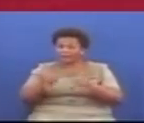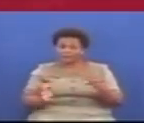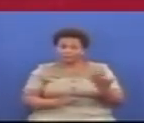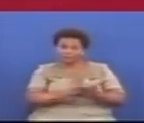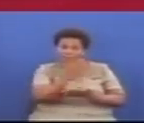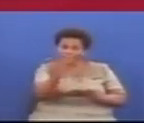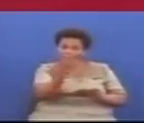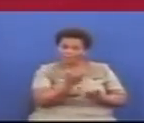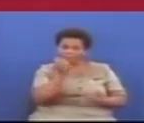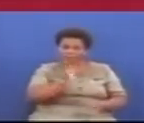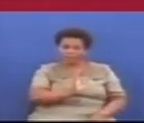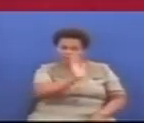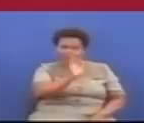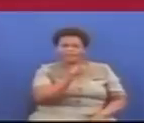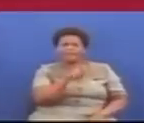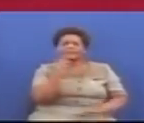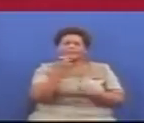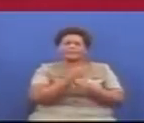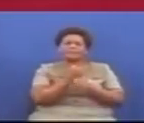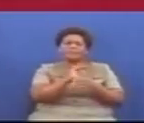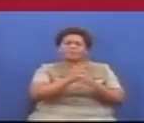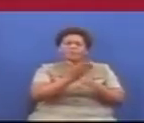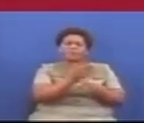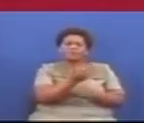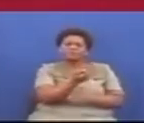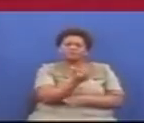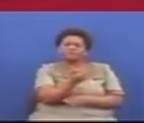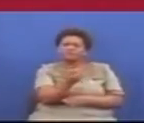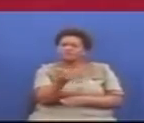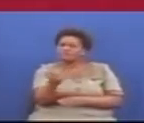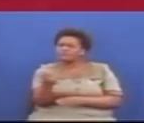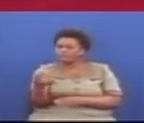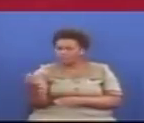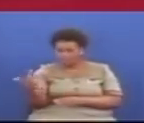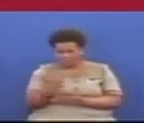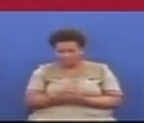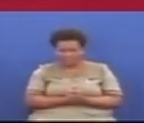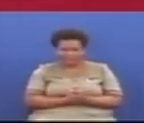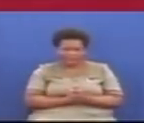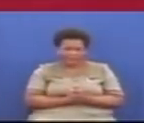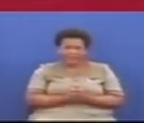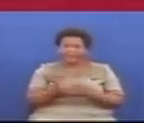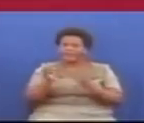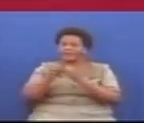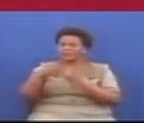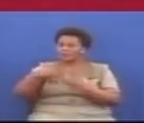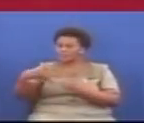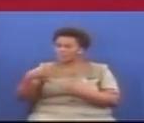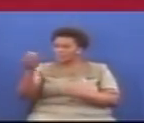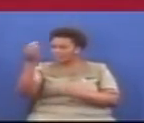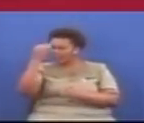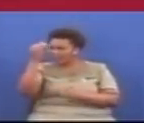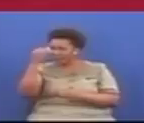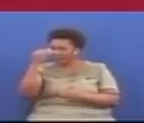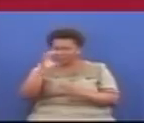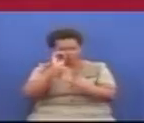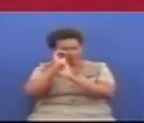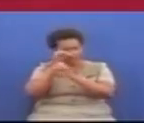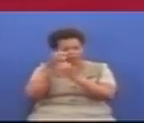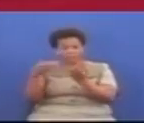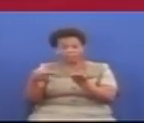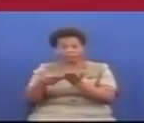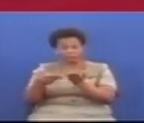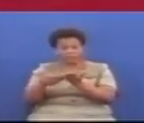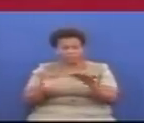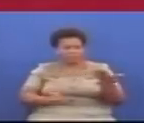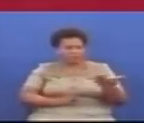ndani, chuo kimekuwa kikifanya ukarabati mdogo mdogo. Mheshimiwa Spika, Wizara ya Elimu, Sayansi na Teknolojia kupitia Chuo